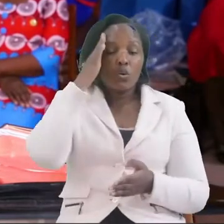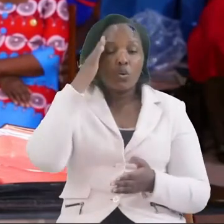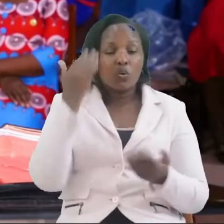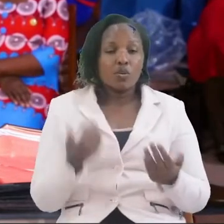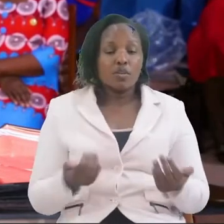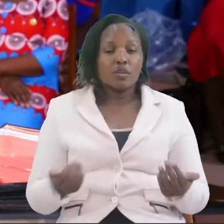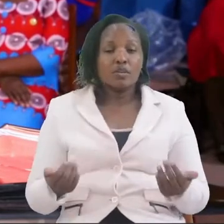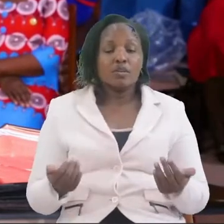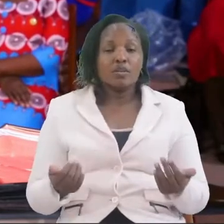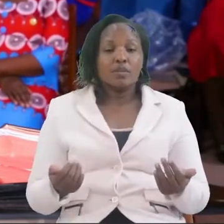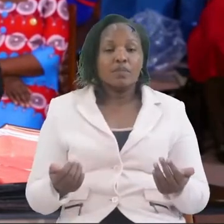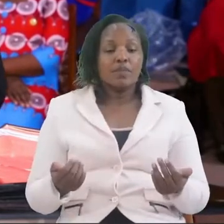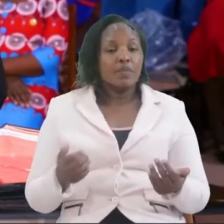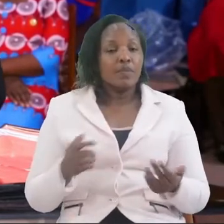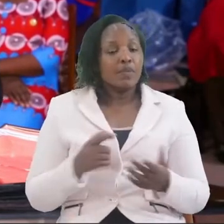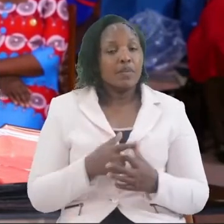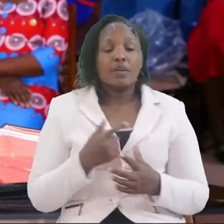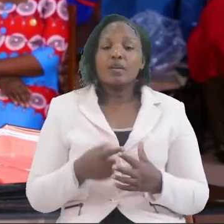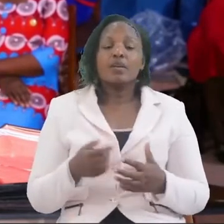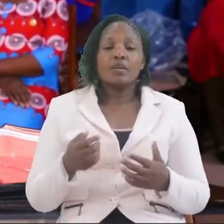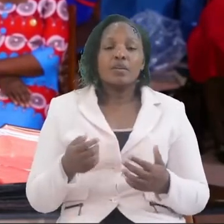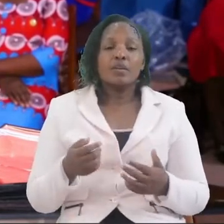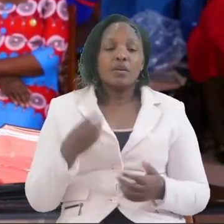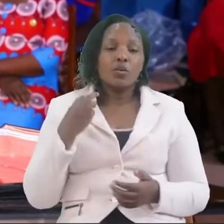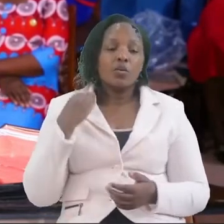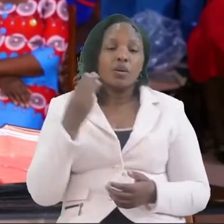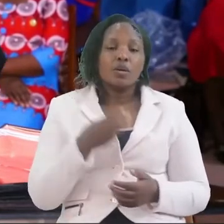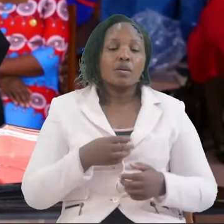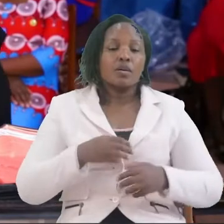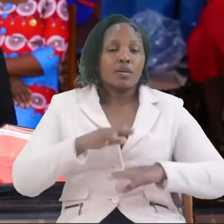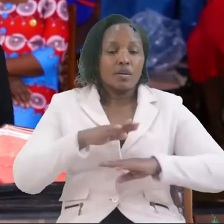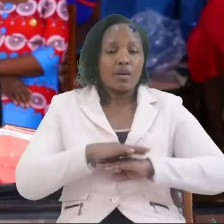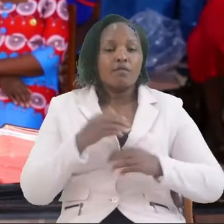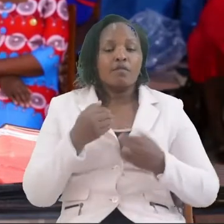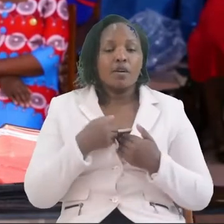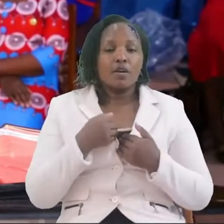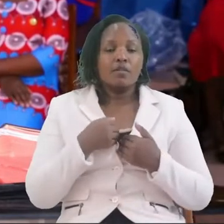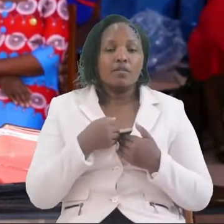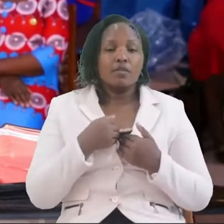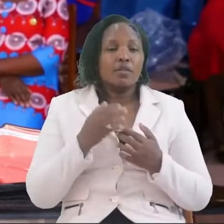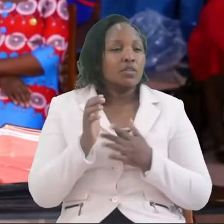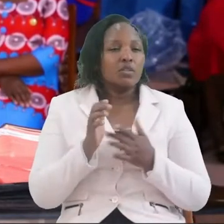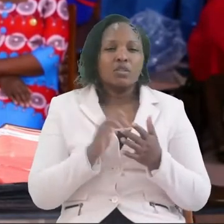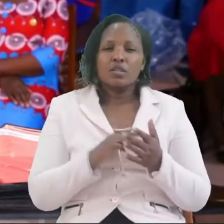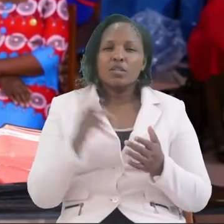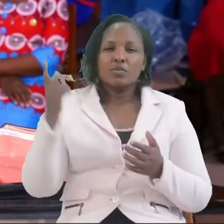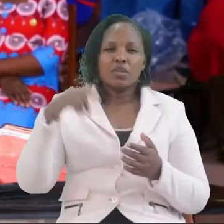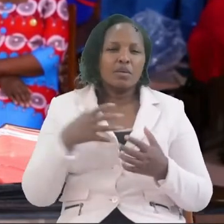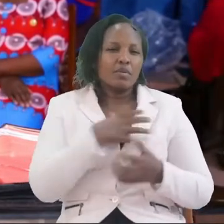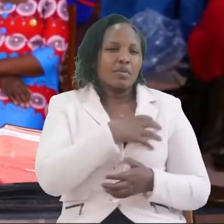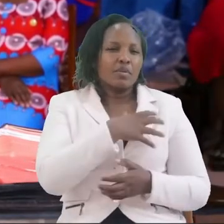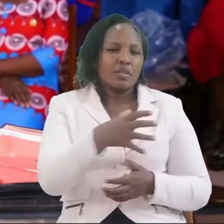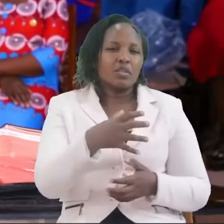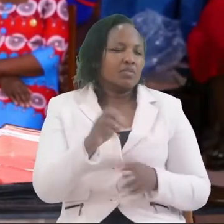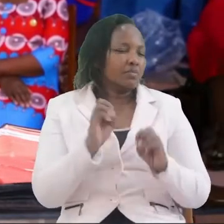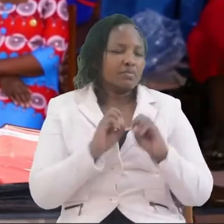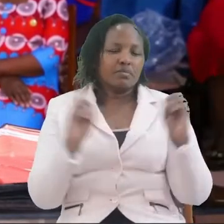hayo, basi tutakuwa ni watu wa kurithika. Kwa sababu yetu hakutuleta hapa tutajirike